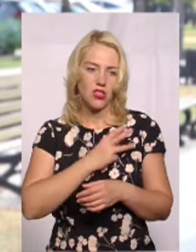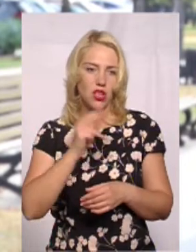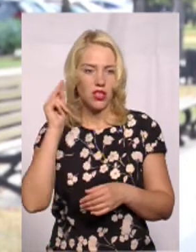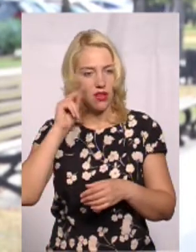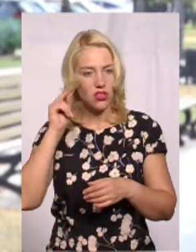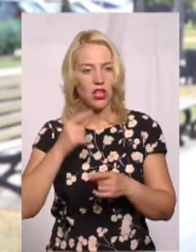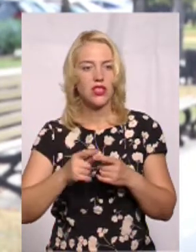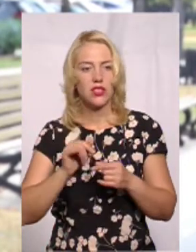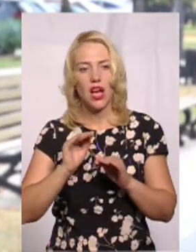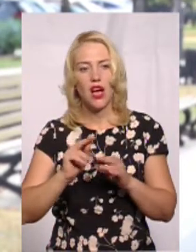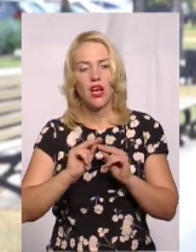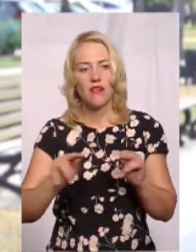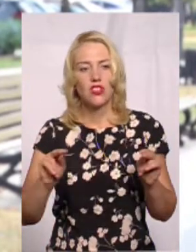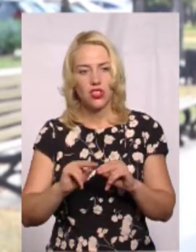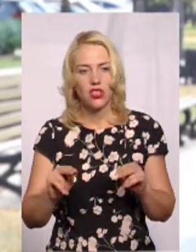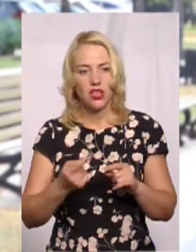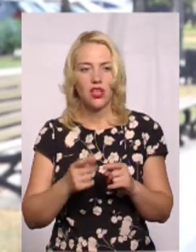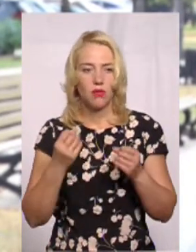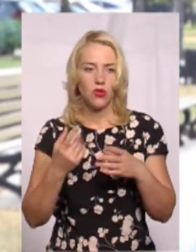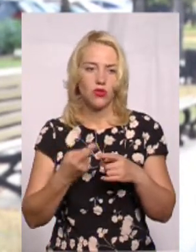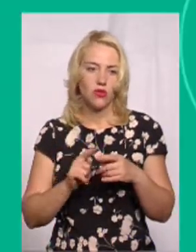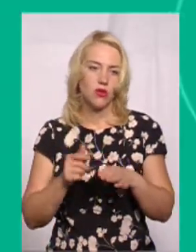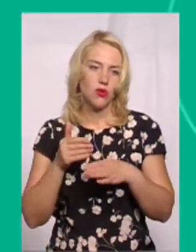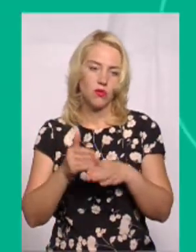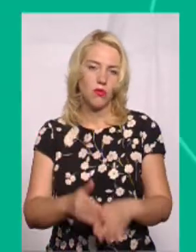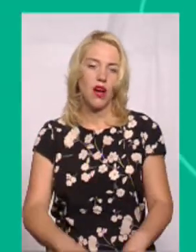А вчителі і викладачі просто тобі в цьому допомагають.